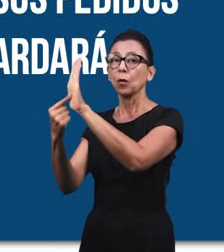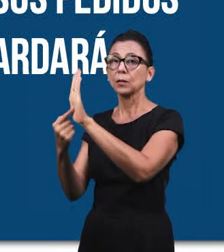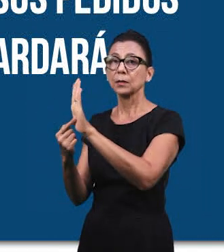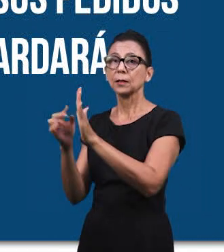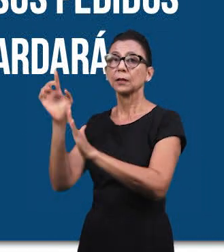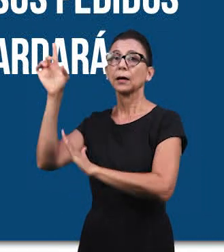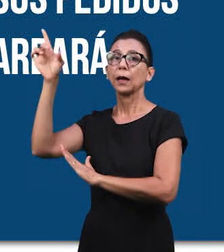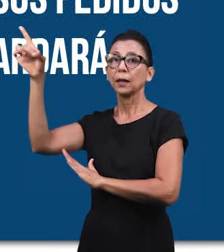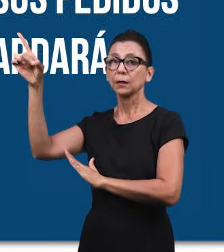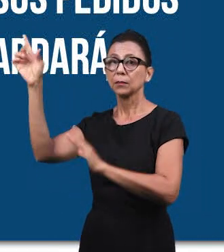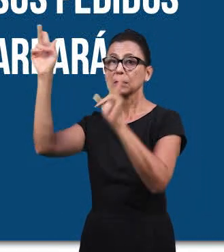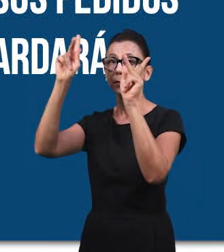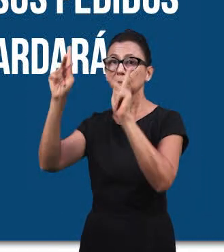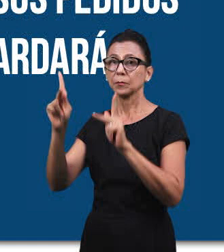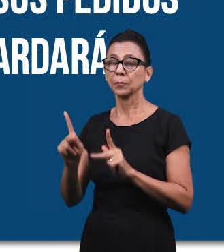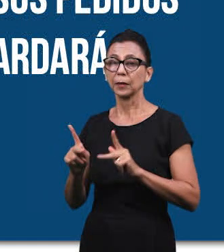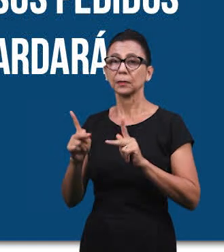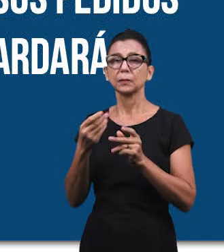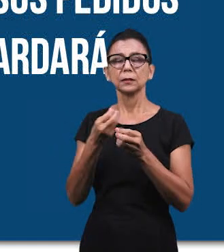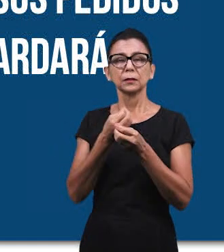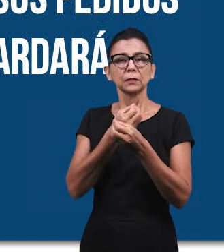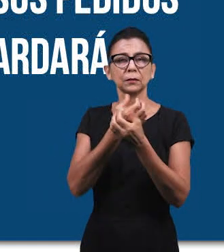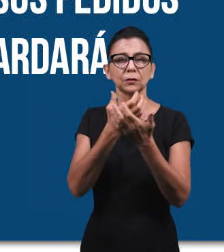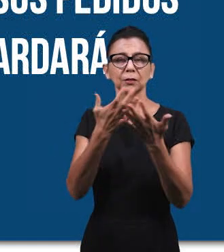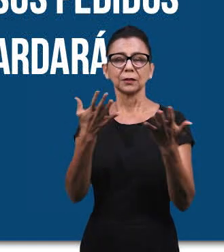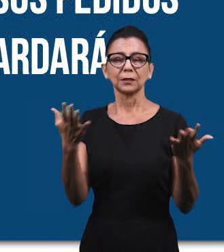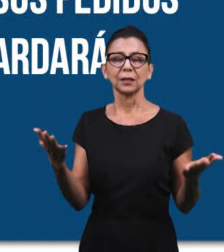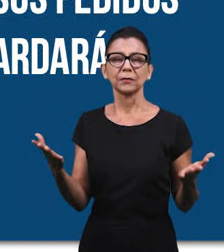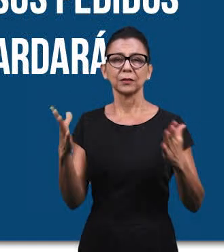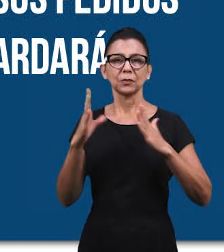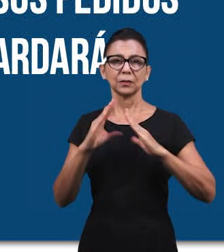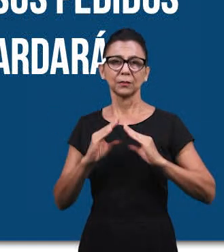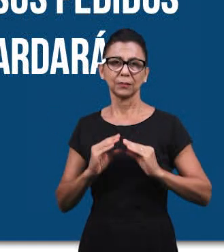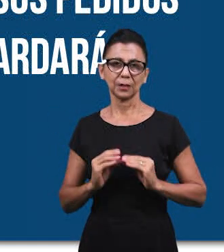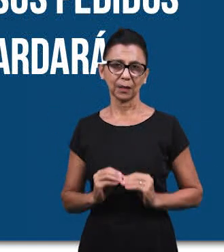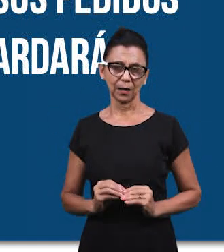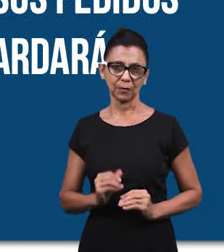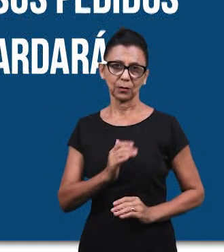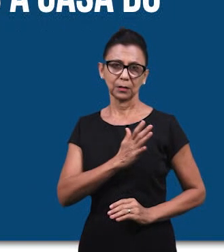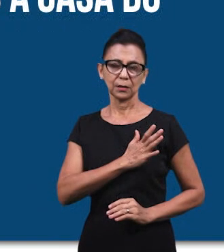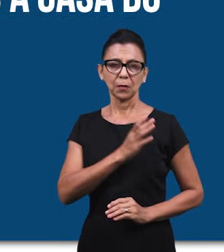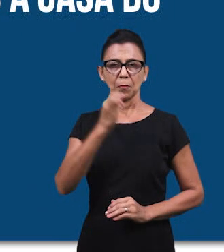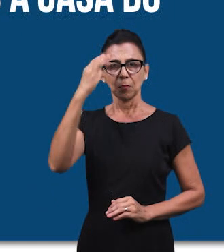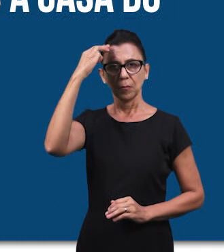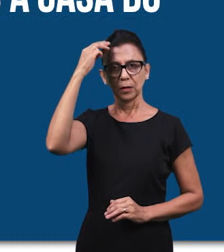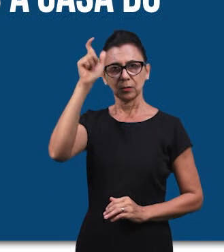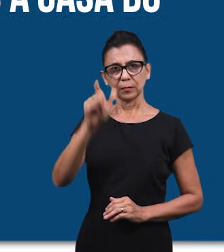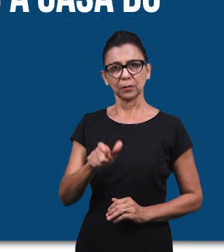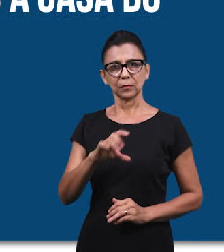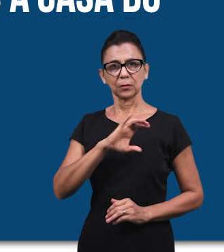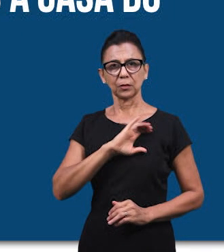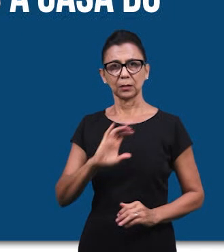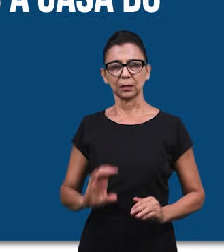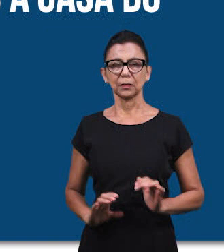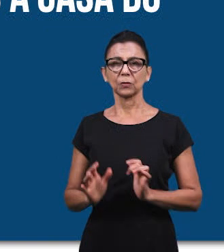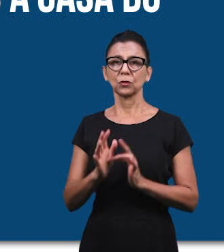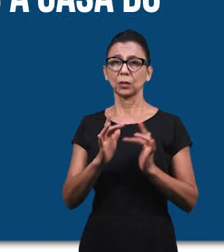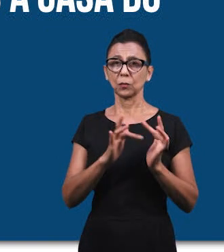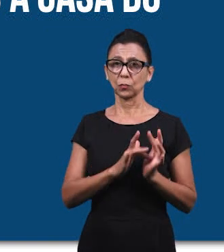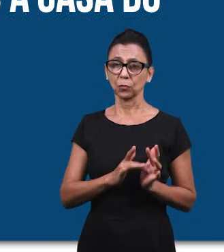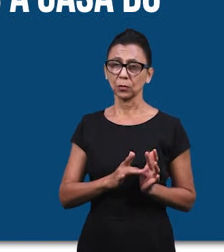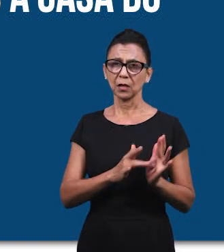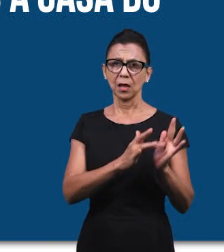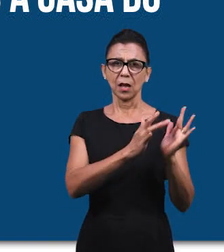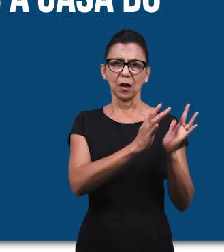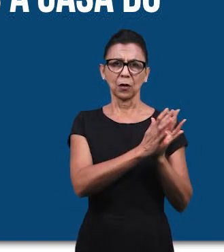Божий, который превыше всякого ума, соблюдет сердца ваши и помышления ваши во Христе Иисусе.